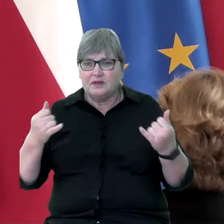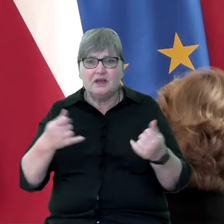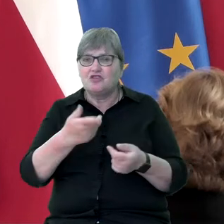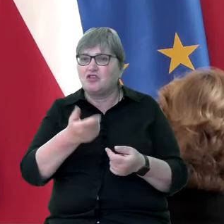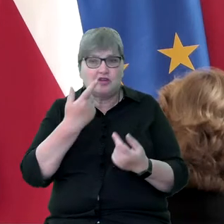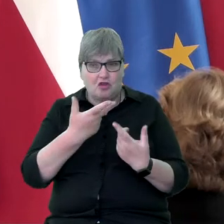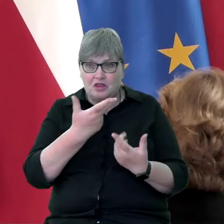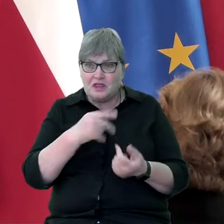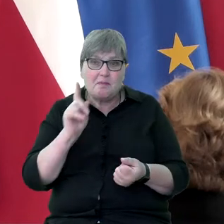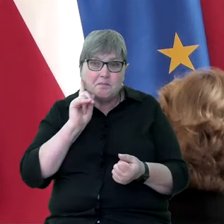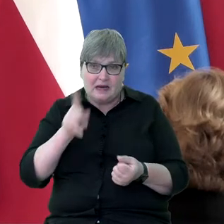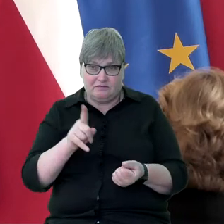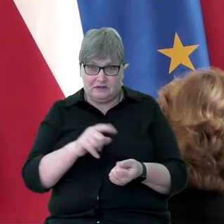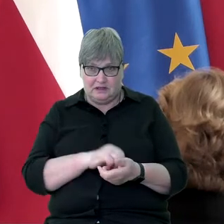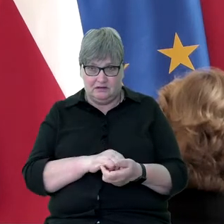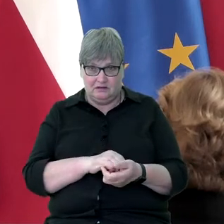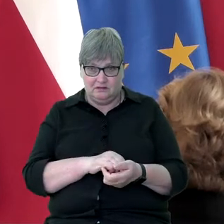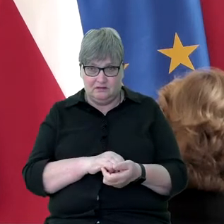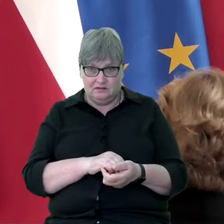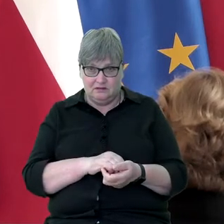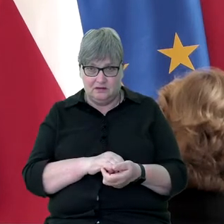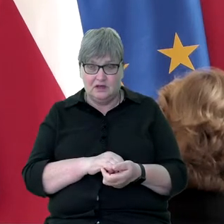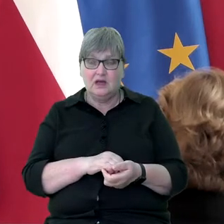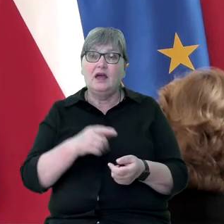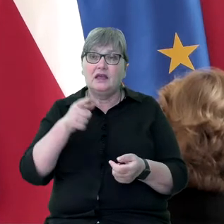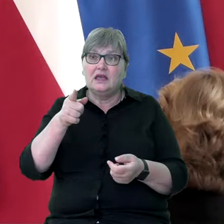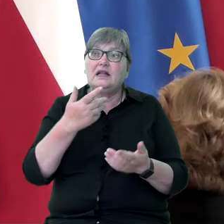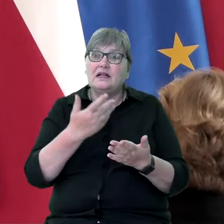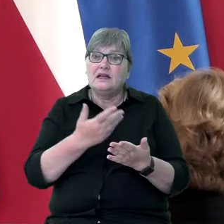żadnego znaczenia. Dlatego tak ważny był legalizm. Dlatego